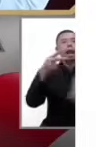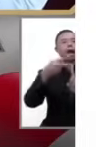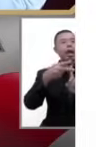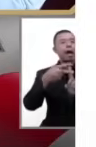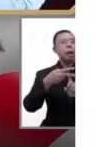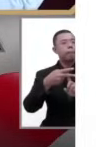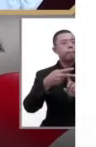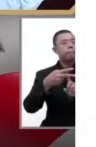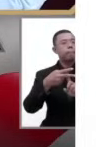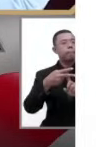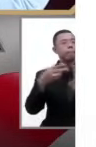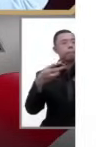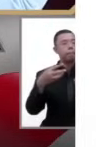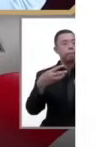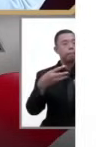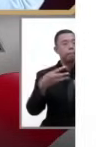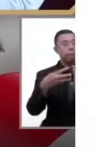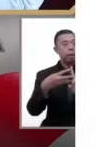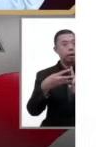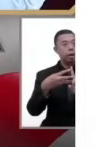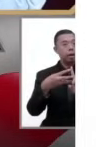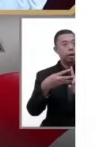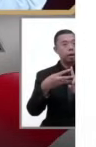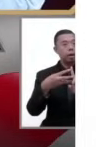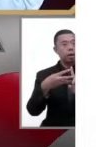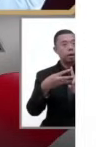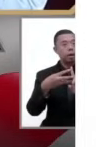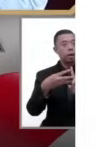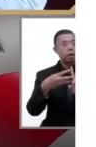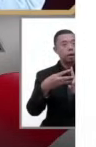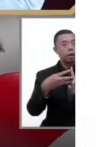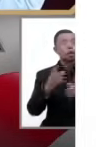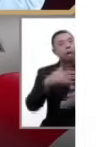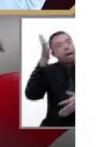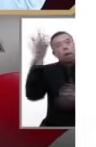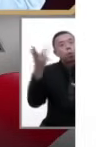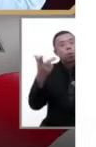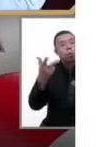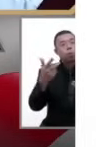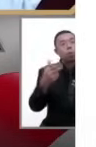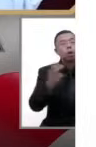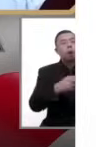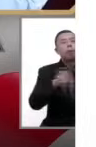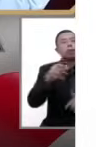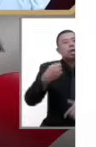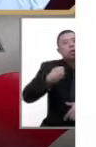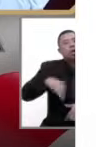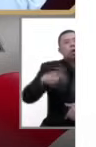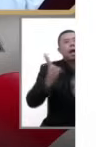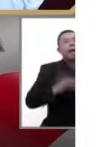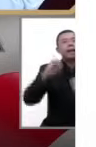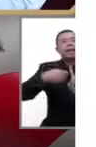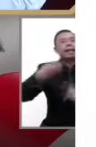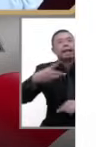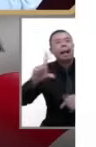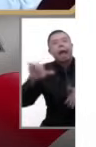apalagi yang Dawan itu kan seorang Profesor orang yang lebih tua begitu ya tetapi eh gestur masjid Gibran dirasa